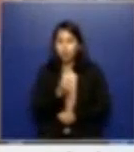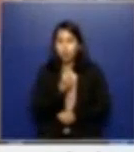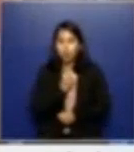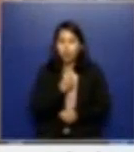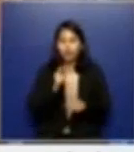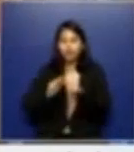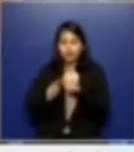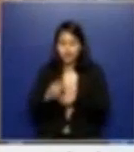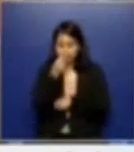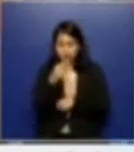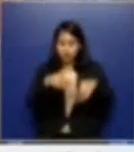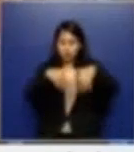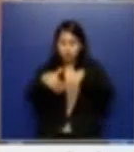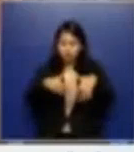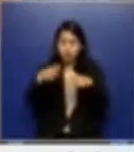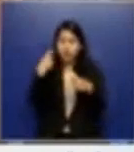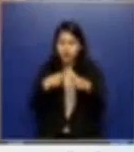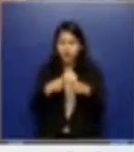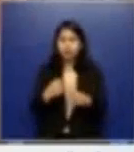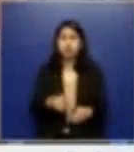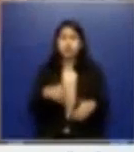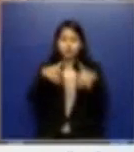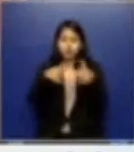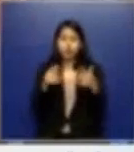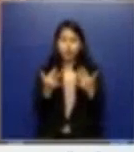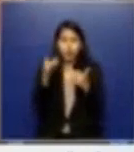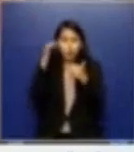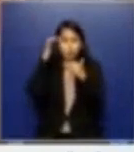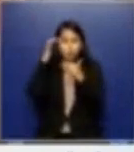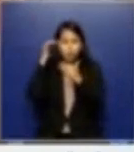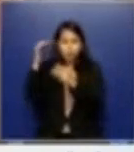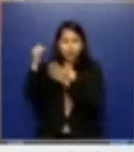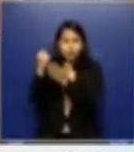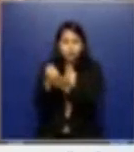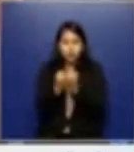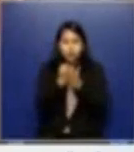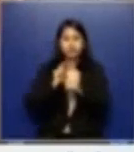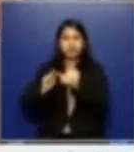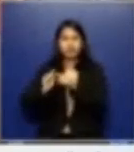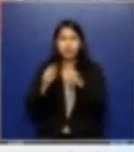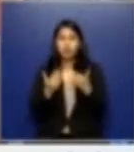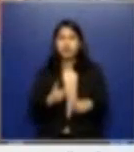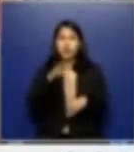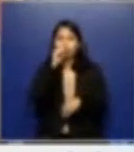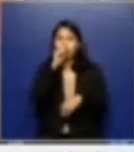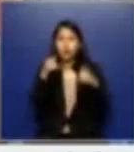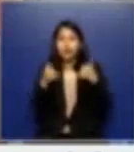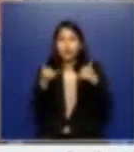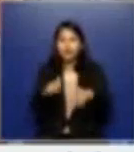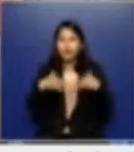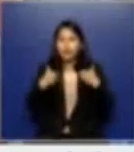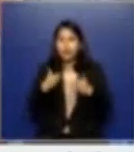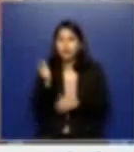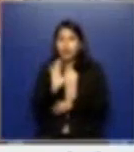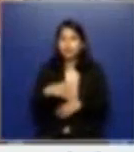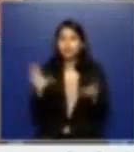ราเห็นความทุกข์ของประชาชนความหวังของประชาชนที่มีกับเราเนี่ยวันนี้มาเล่นสำนวนกันไม่ได้ไม่มาคิด